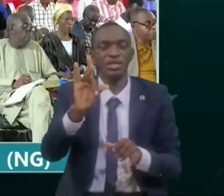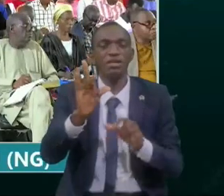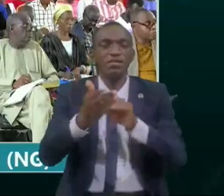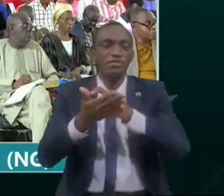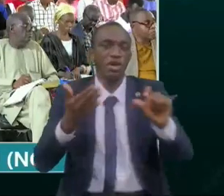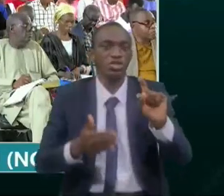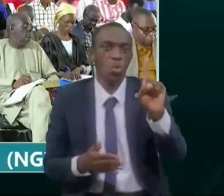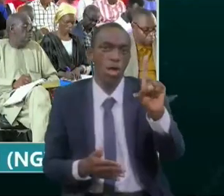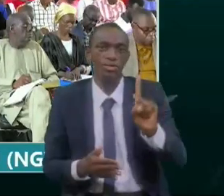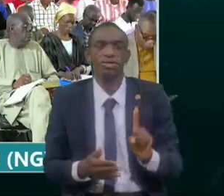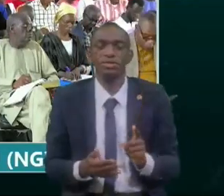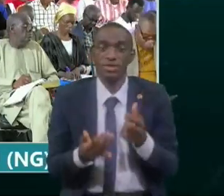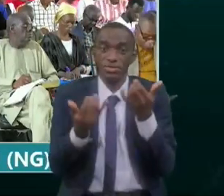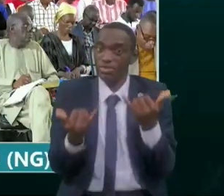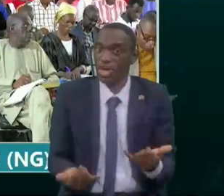verset 1.